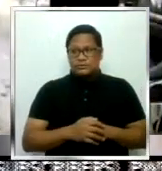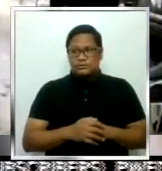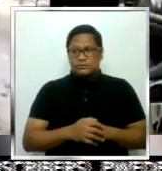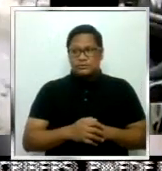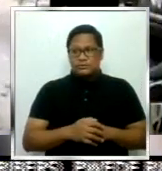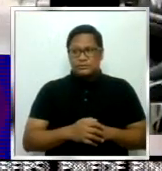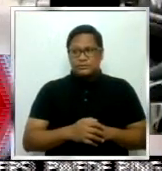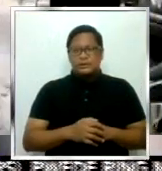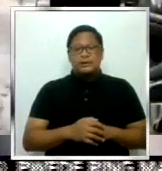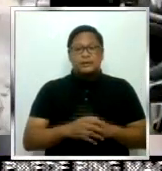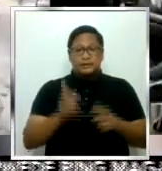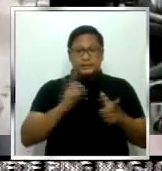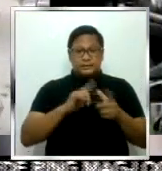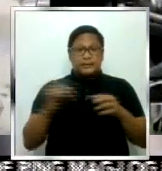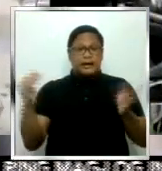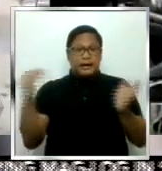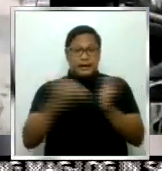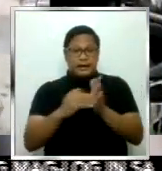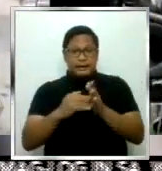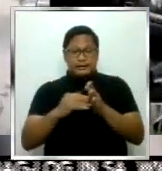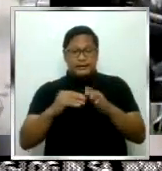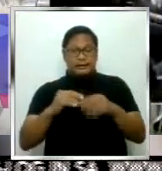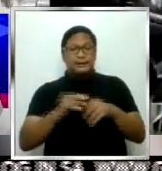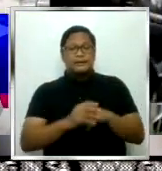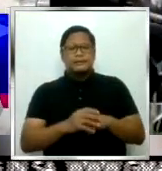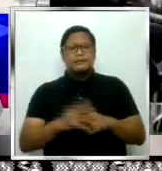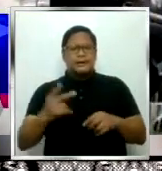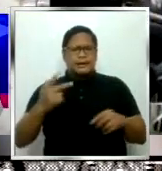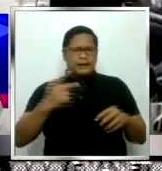Pilit kinuha muli ng lalaking nakaberde ang papeles.